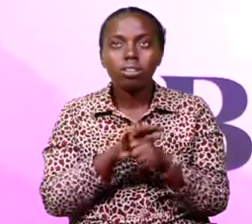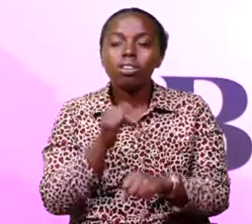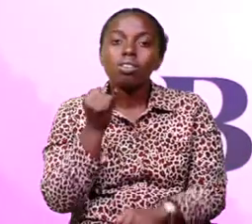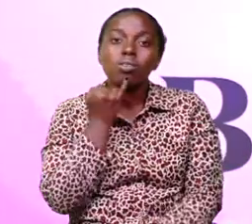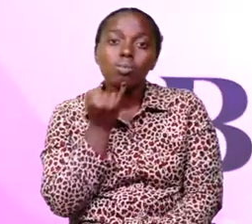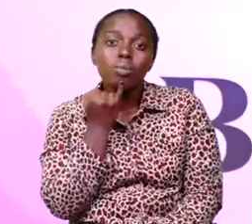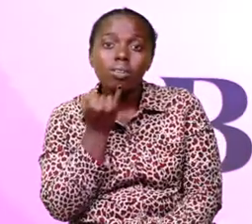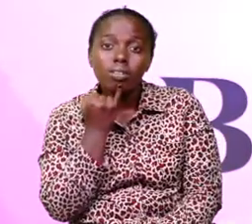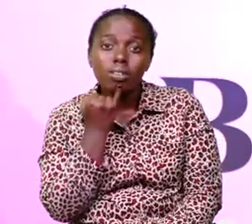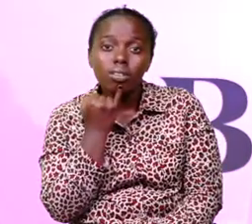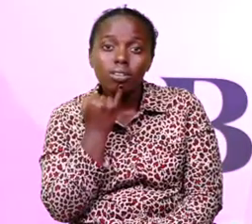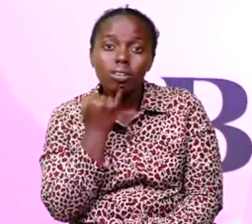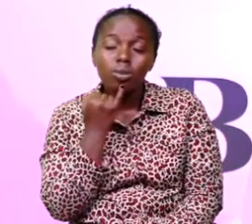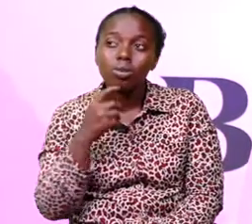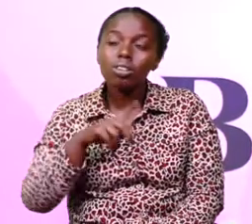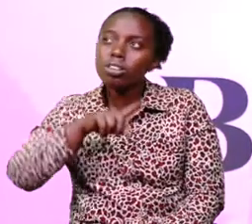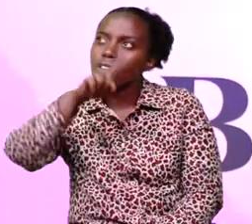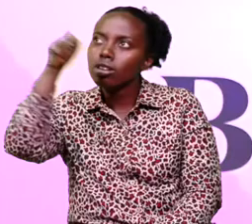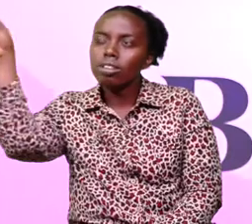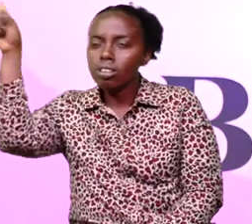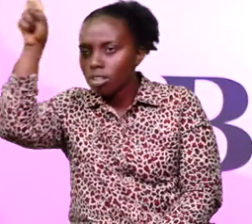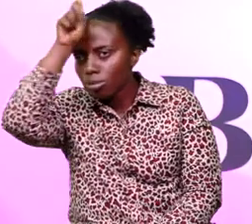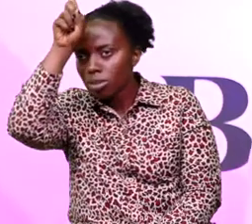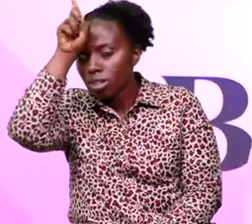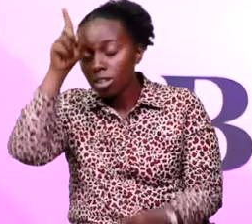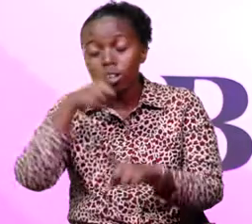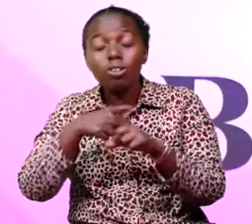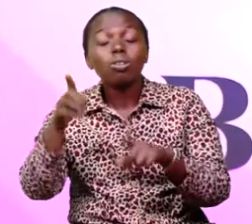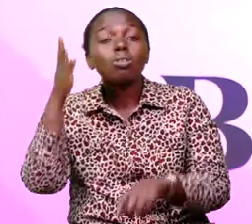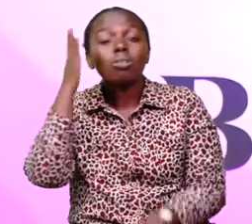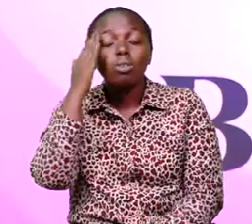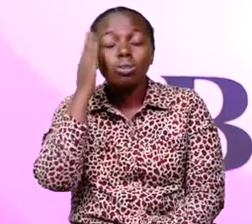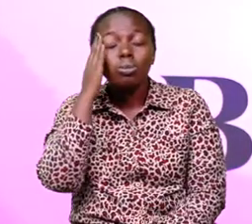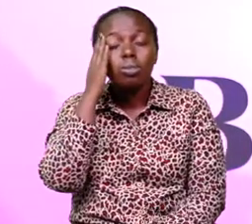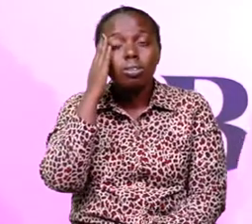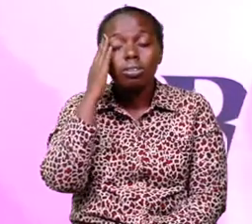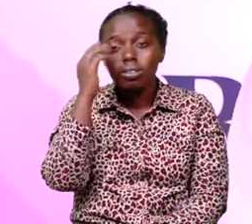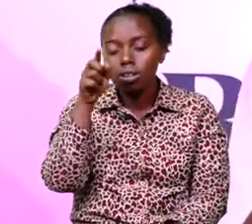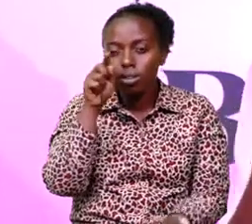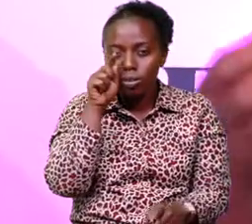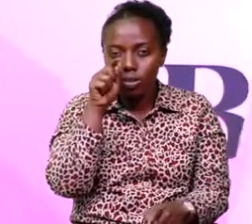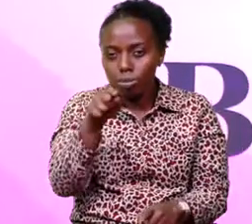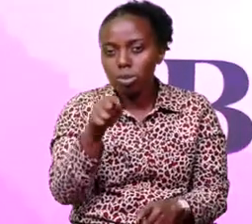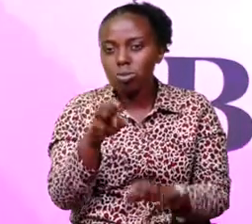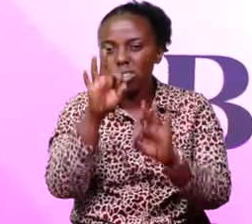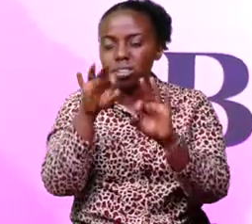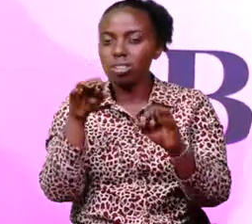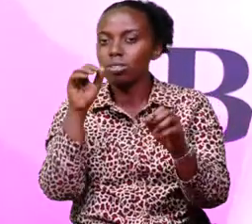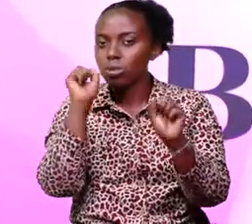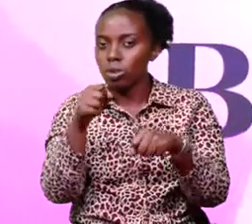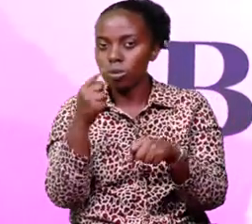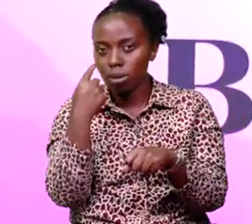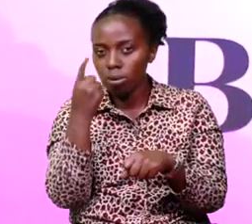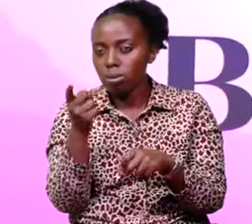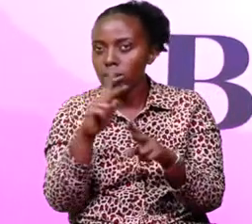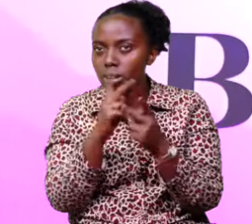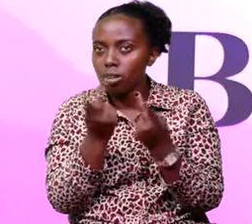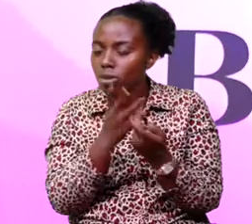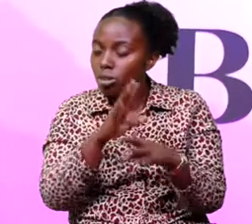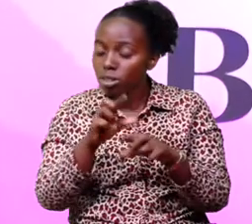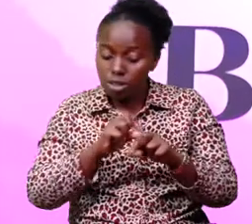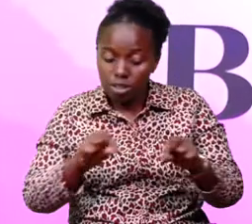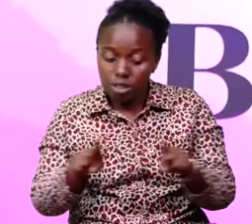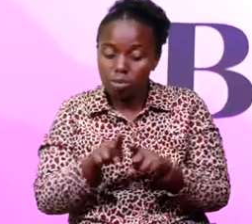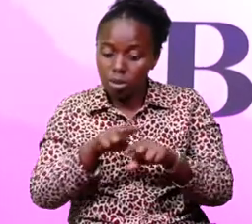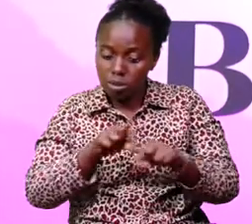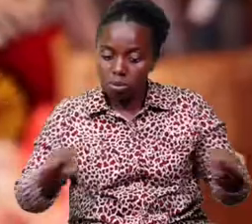nk'umwana uri hirya mu cyaro ariko nk'uko tubizi imisumari ni ikintu dushobora kubona ahantu hose urusinga ni ikintu dushobora